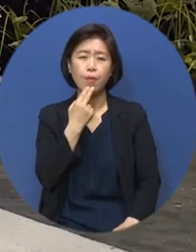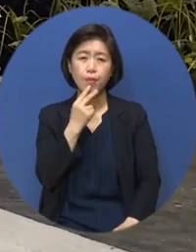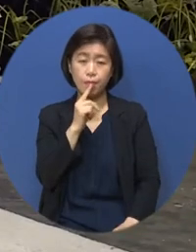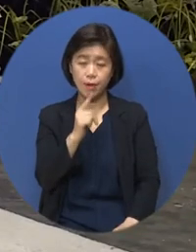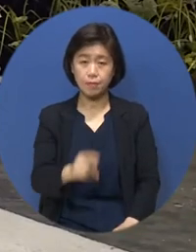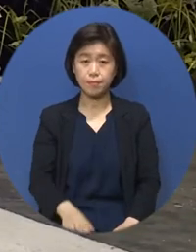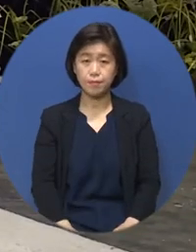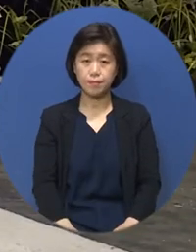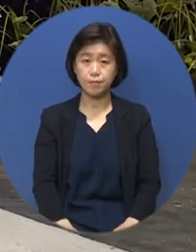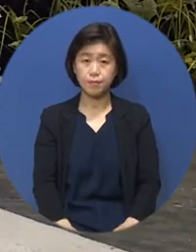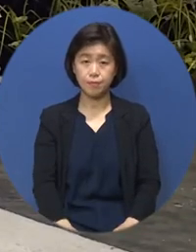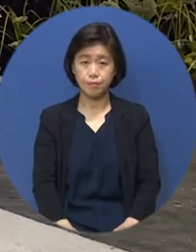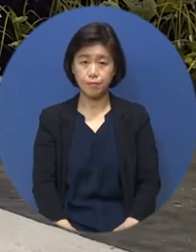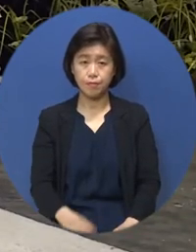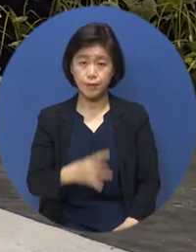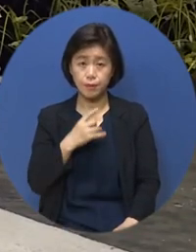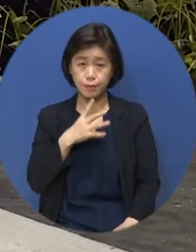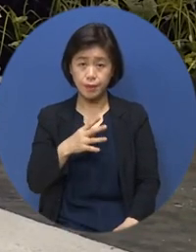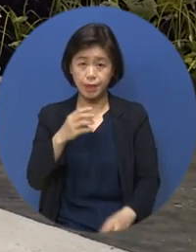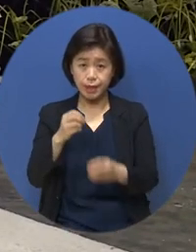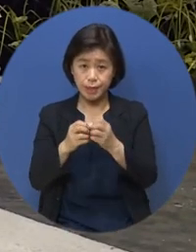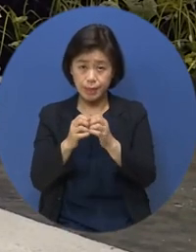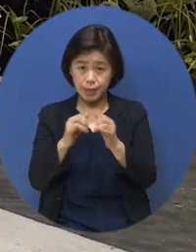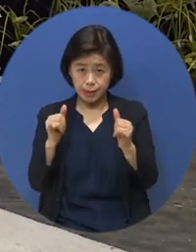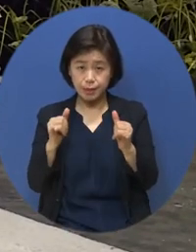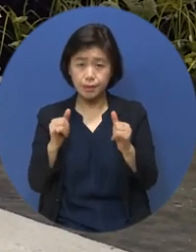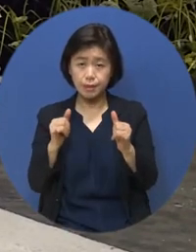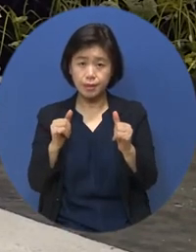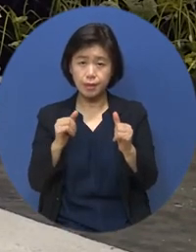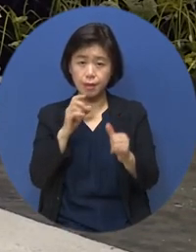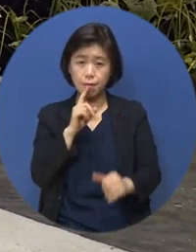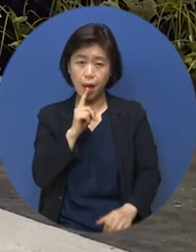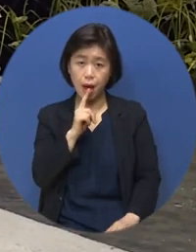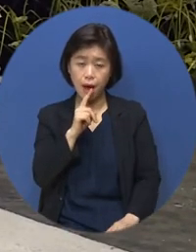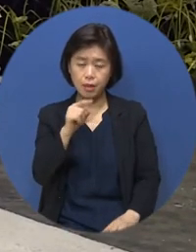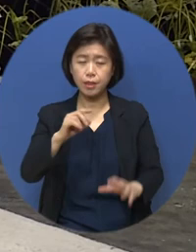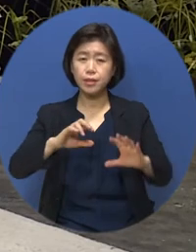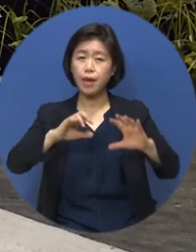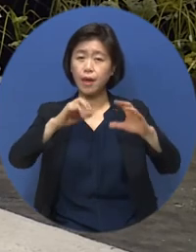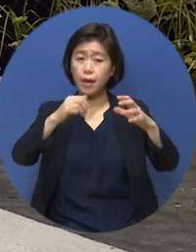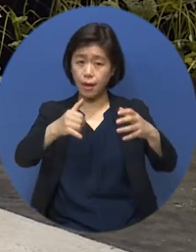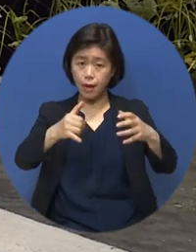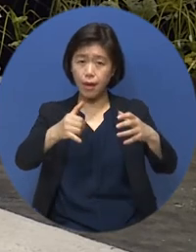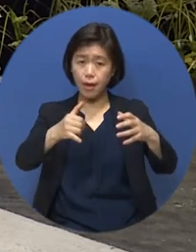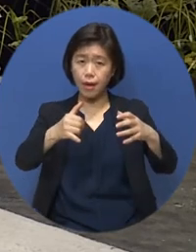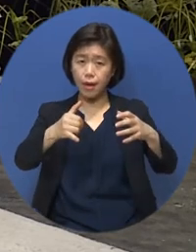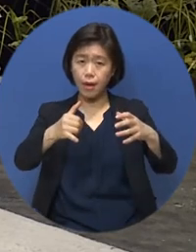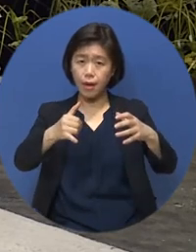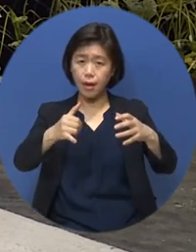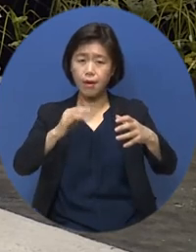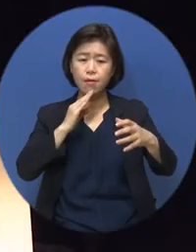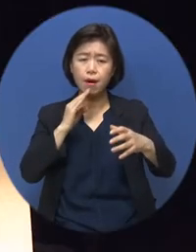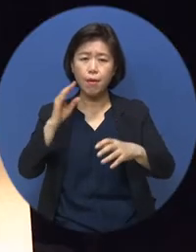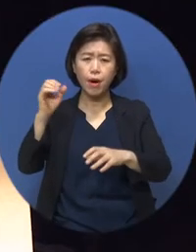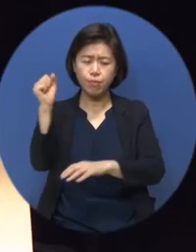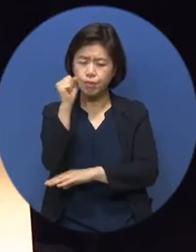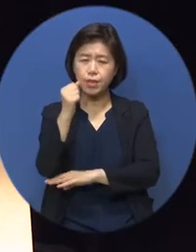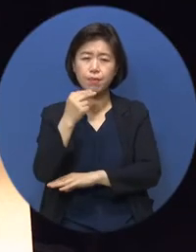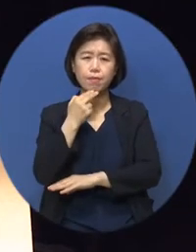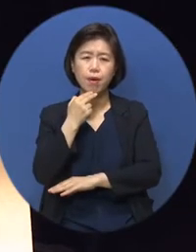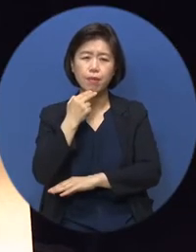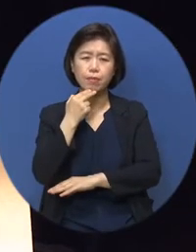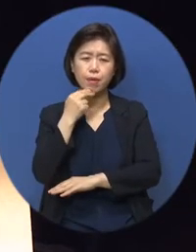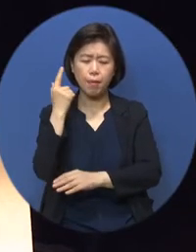오직 시인이 명명한 이 세계는 진경의 경지로서 흔들림이 없습니다.